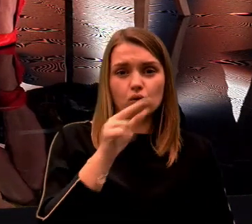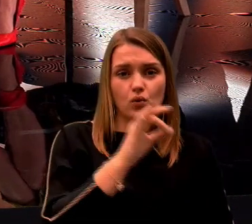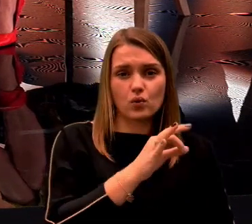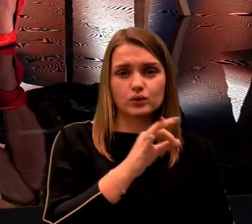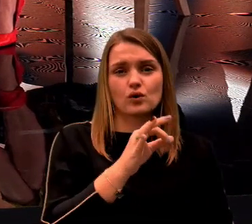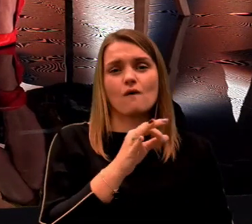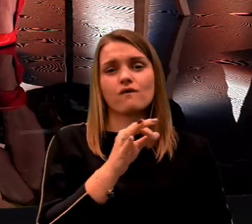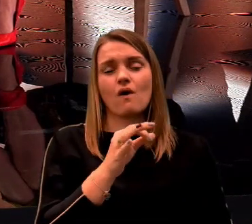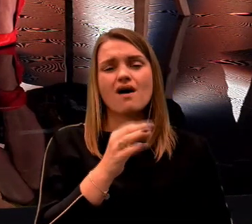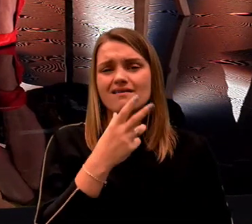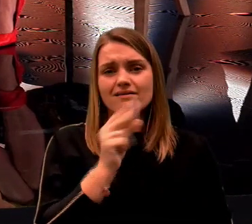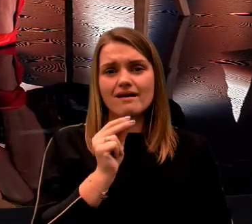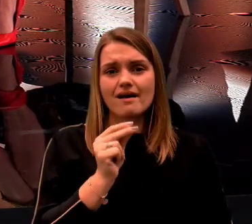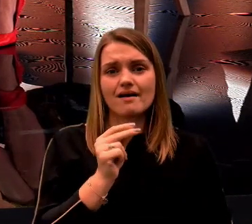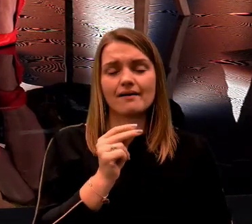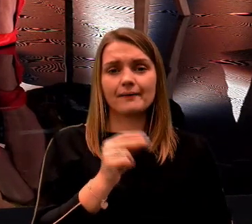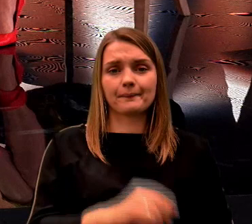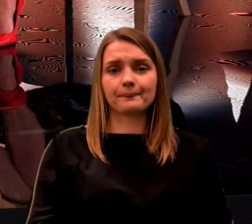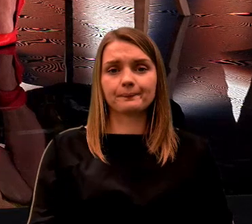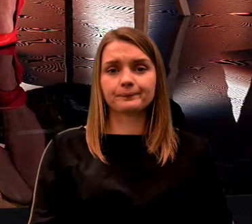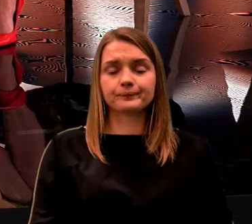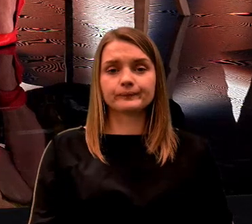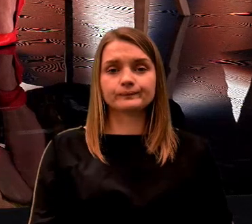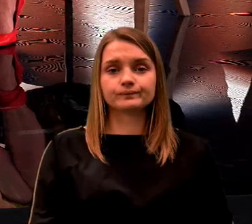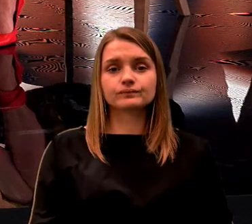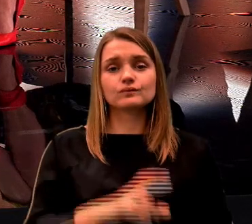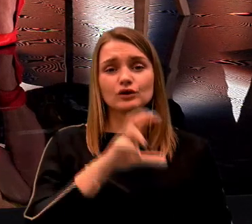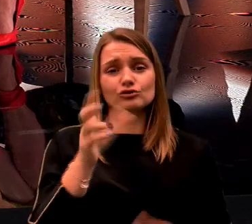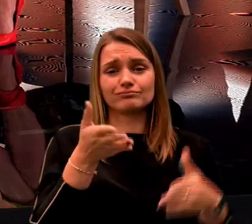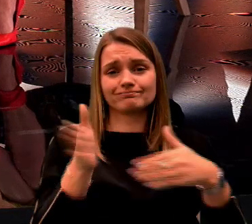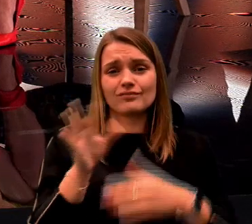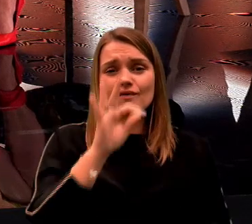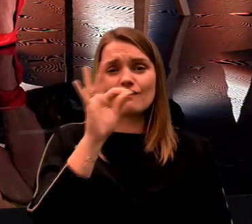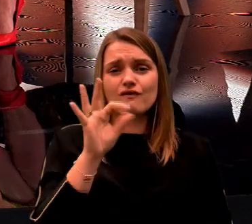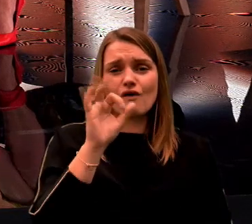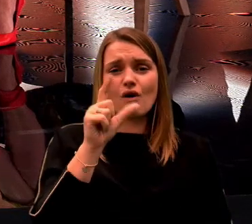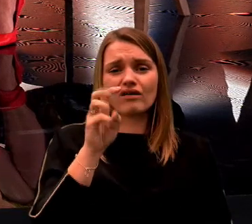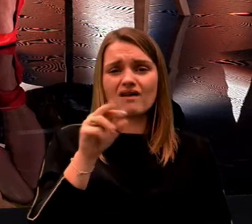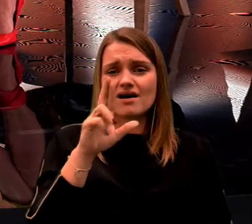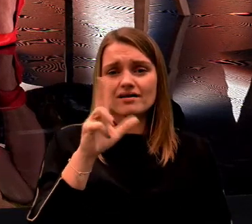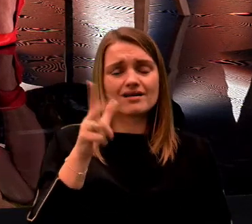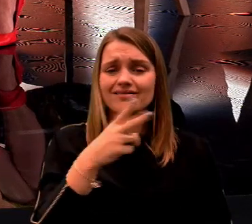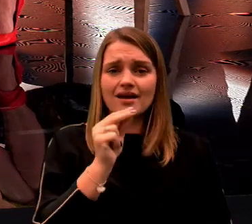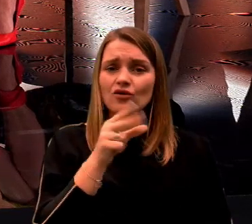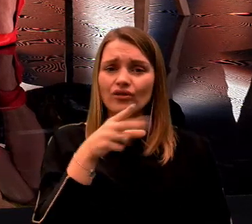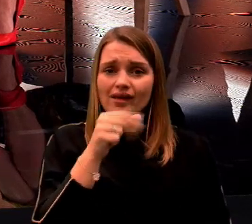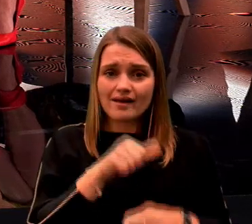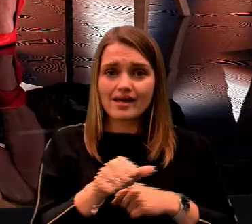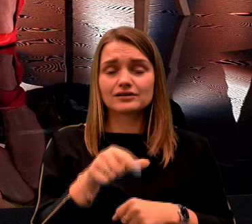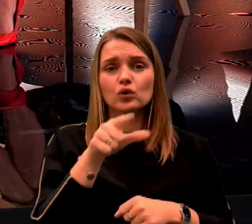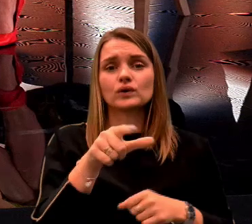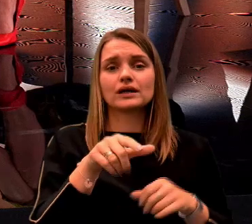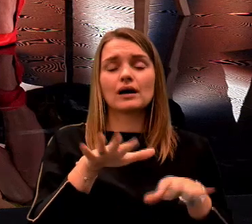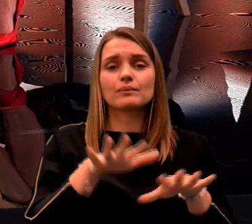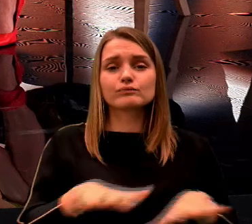tak albo jedziemy właśnie zamordystycznie i folwarcznie. To tak nie jest. Myślę, że ta przestrzeń jest dużo bardziej złożona niż ten